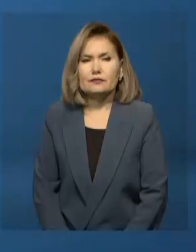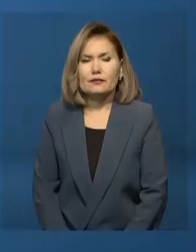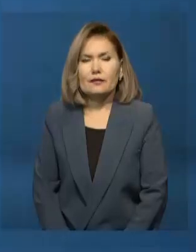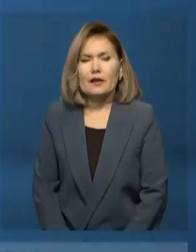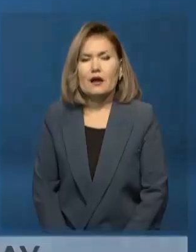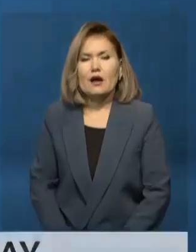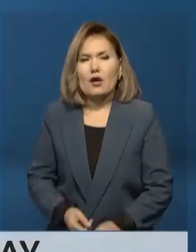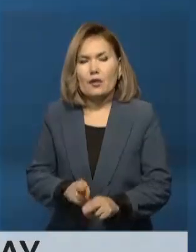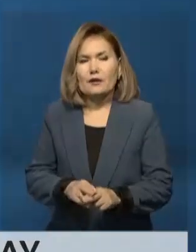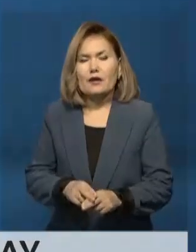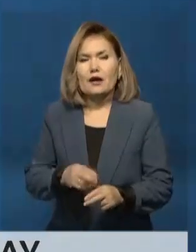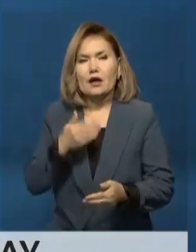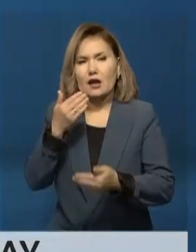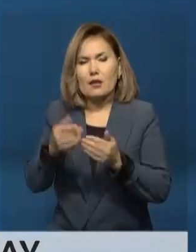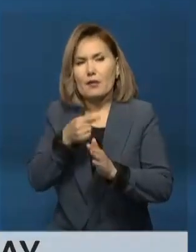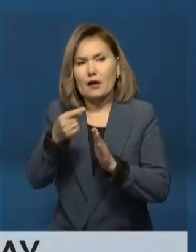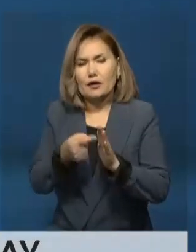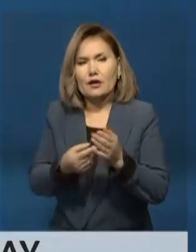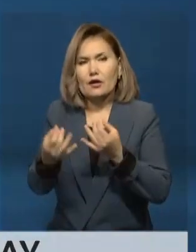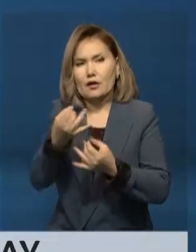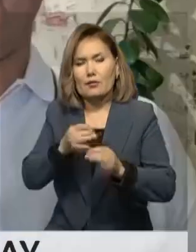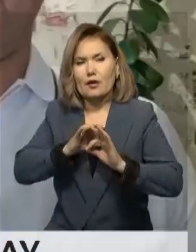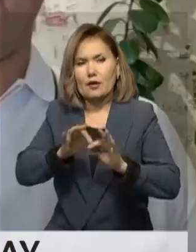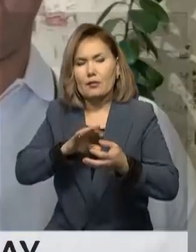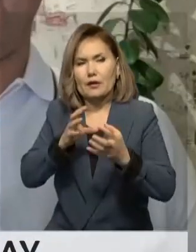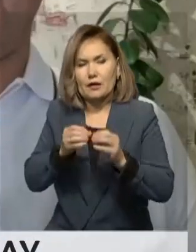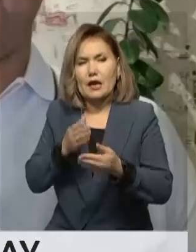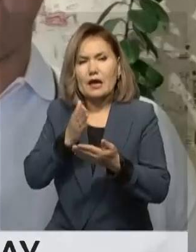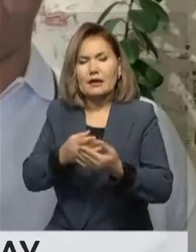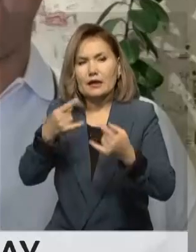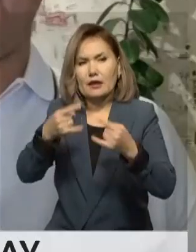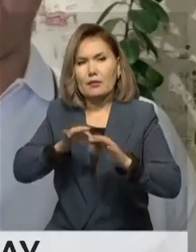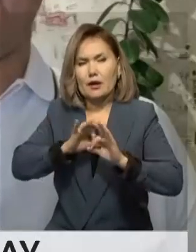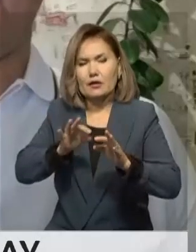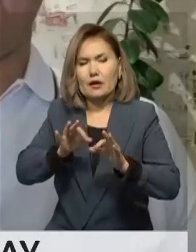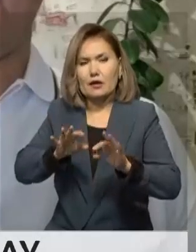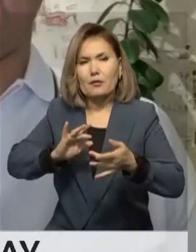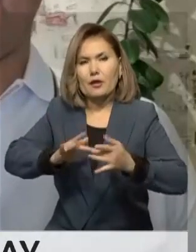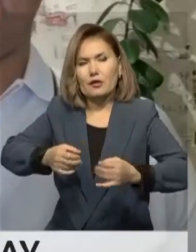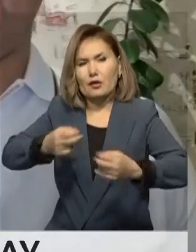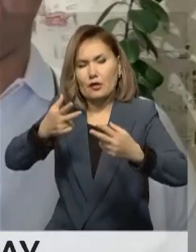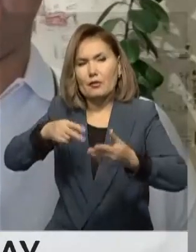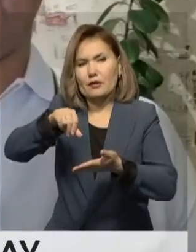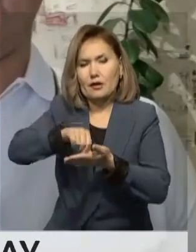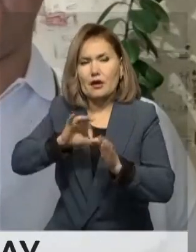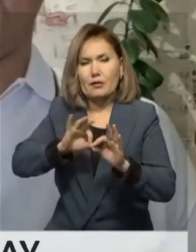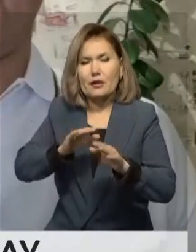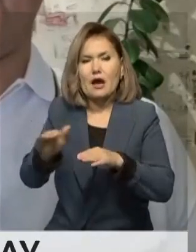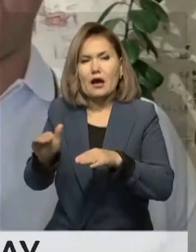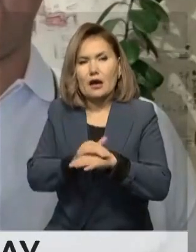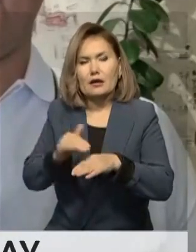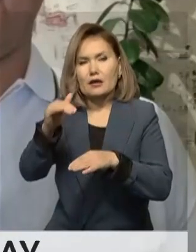Осы референдум тақырыбын сарапшымен талқыласақ, ол бізбен қазір тікелей байланысқа зум арқылы шықты. Жақсыбек Мырза, қайырлы